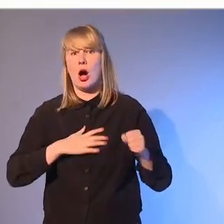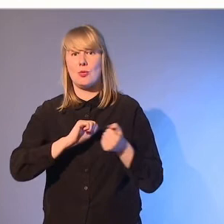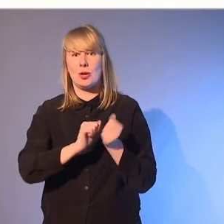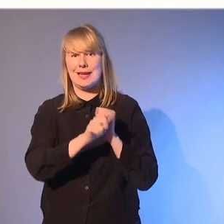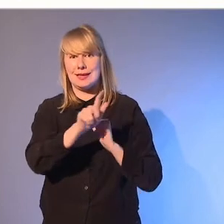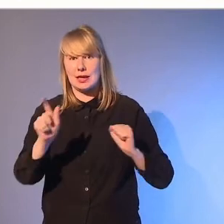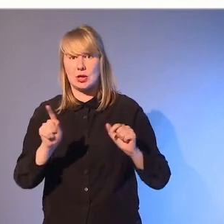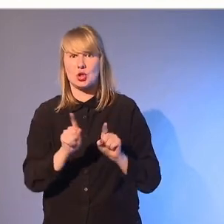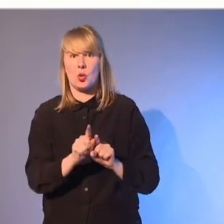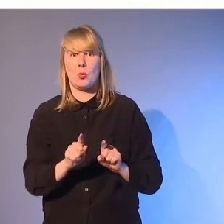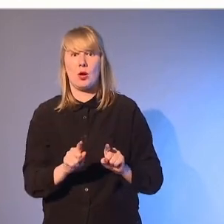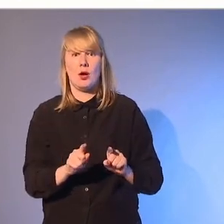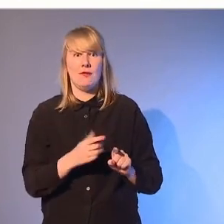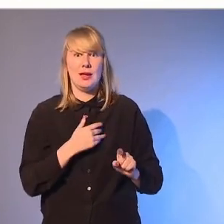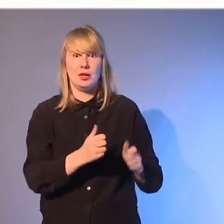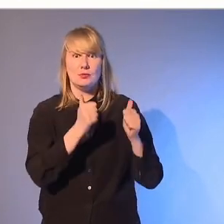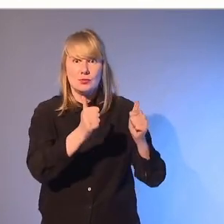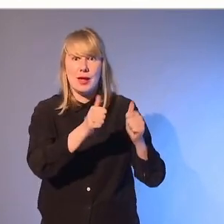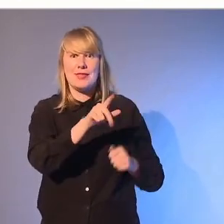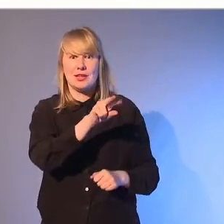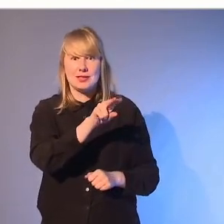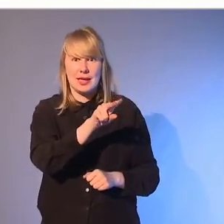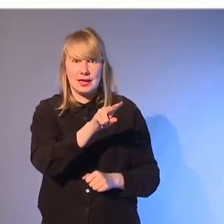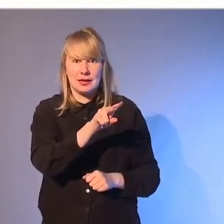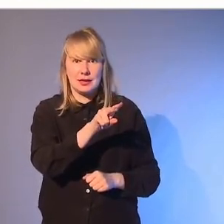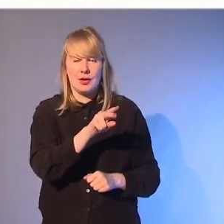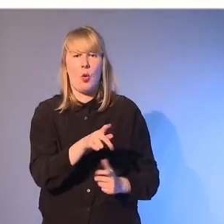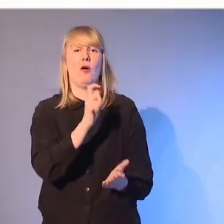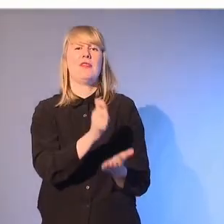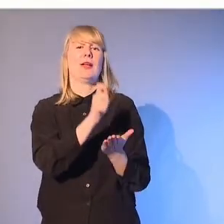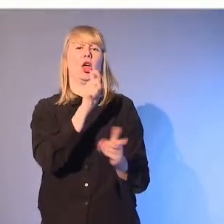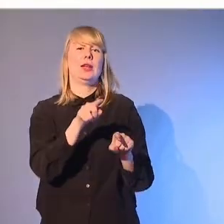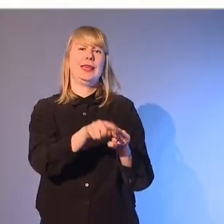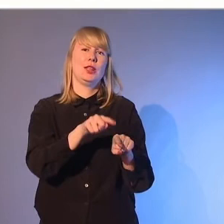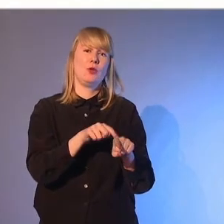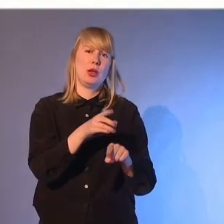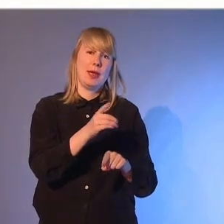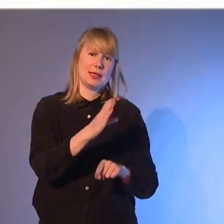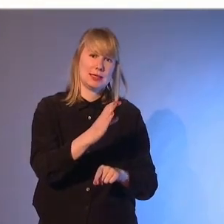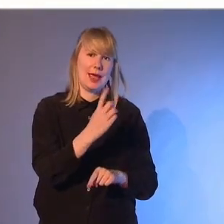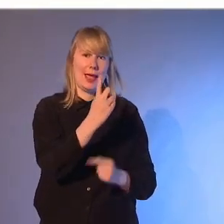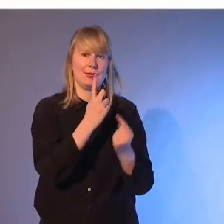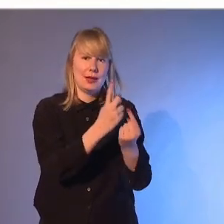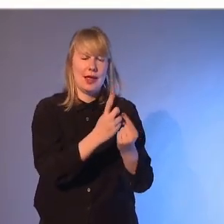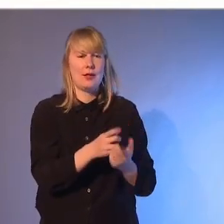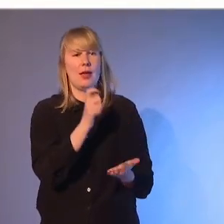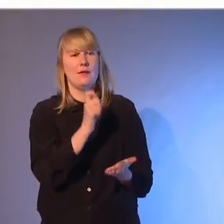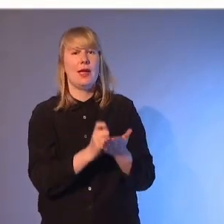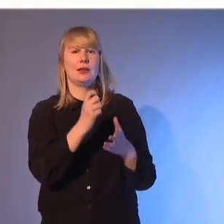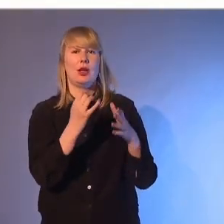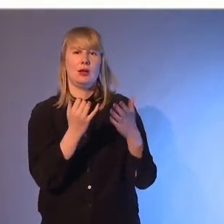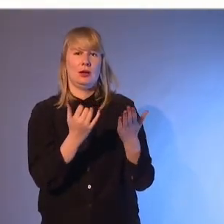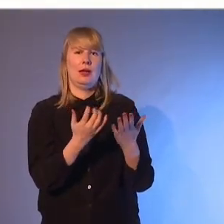politikere som er veldig for digitalisering, og så vedtar de innføring av PC 1-1, de vedtar innføring av